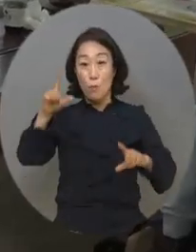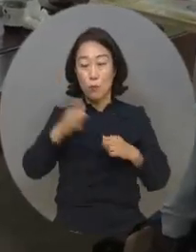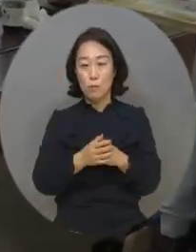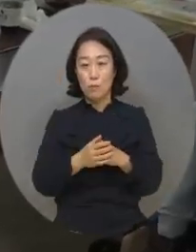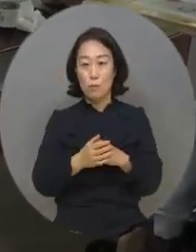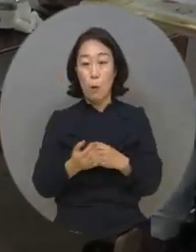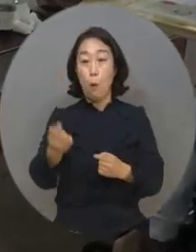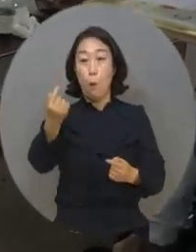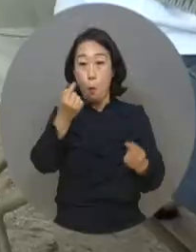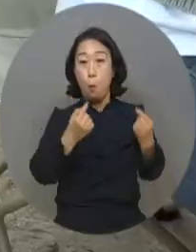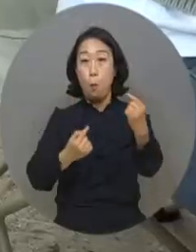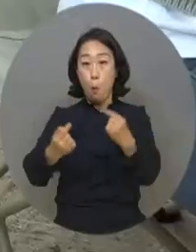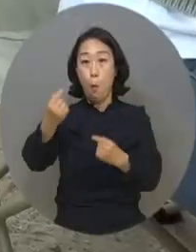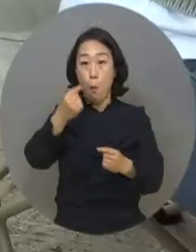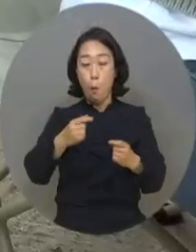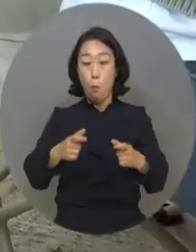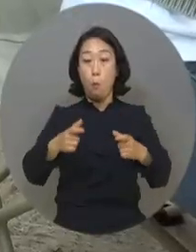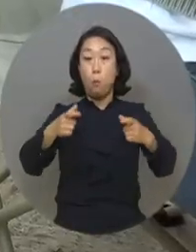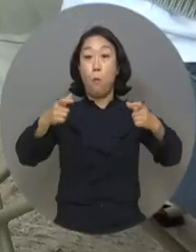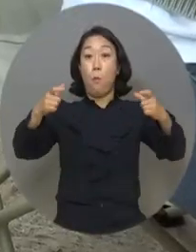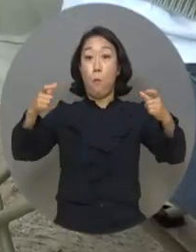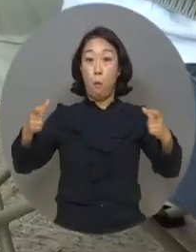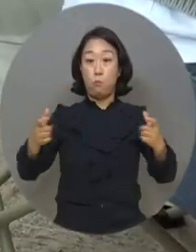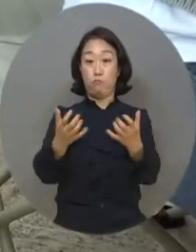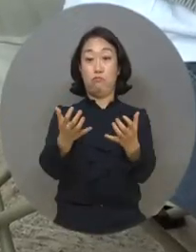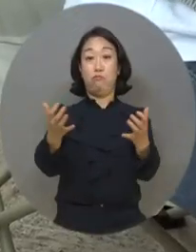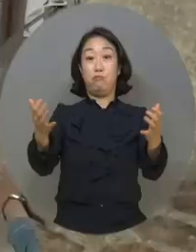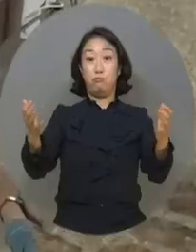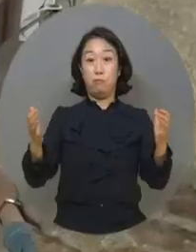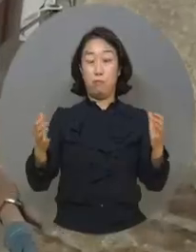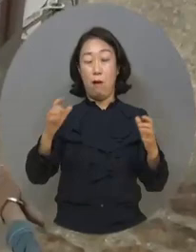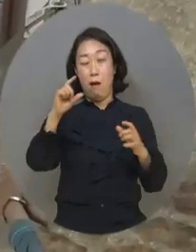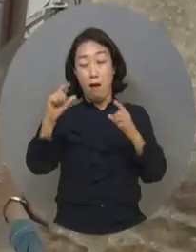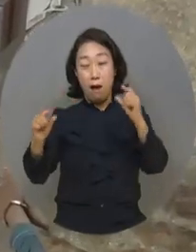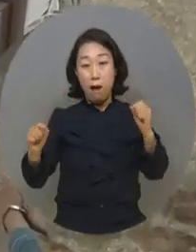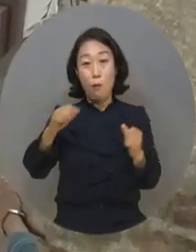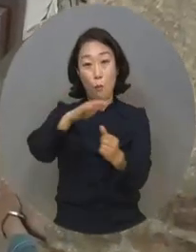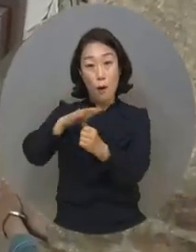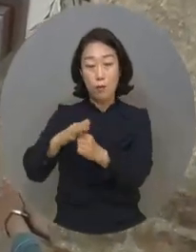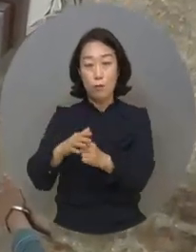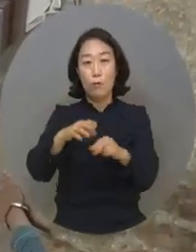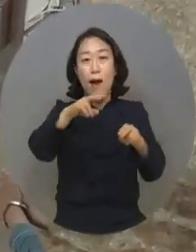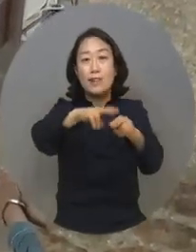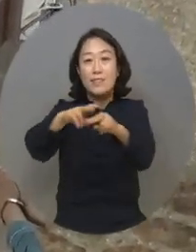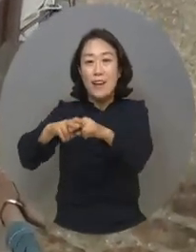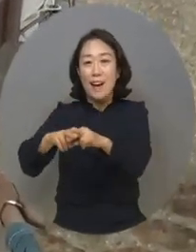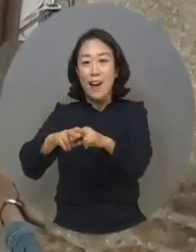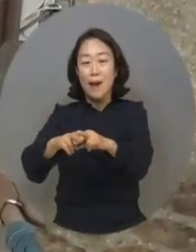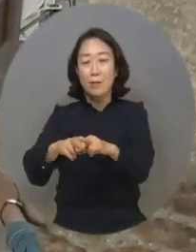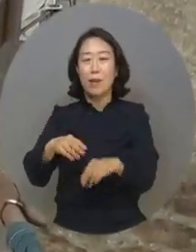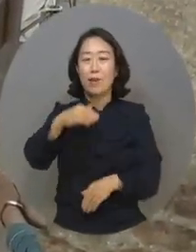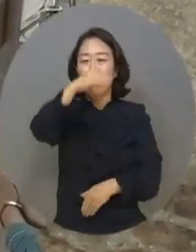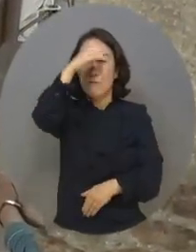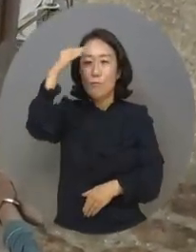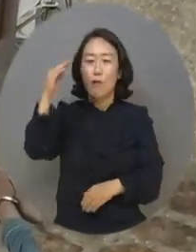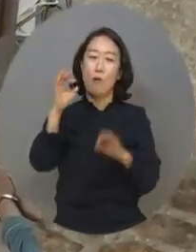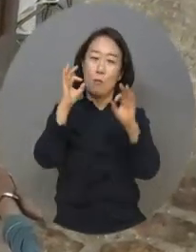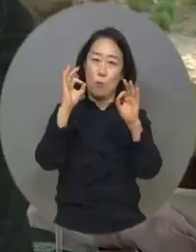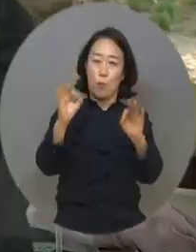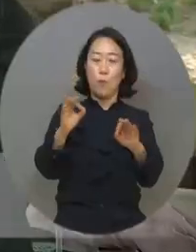관람객들이 모였습니다. 멀리 떨어져 있던 어린아이들도 어느새 자리를 잡고 앉아 함께 공연을